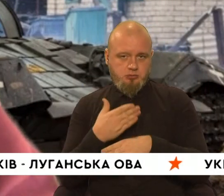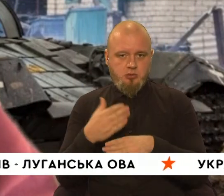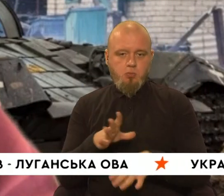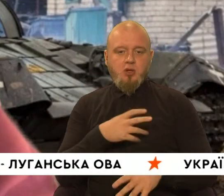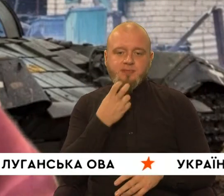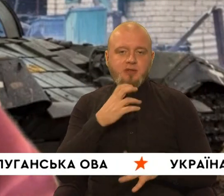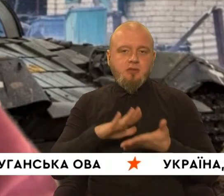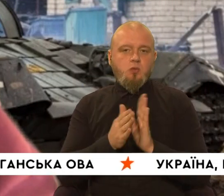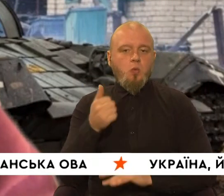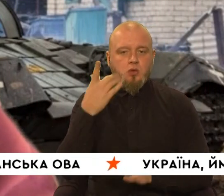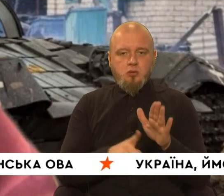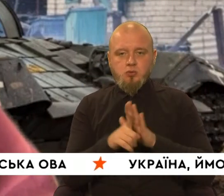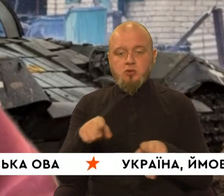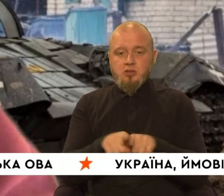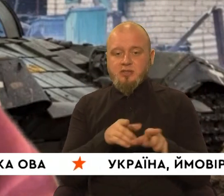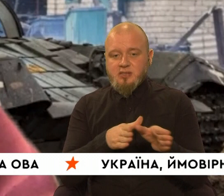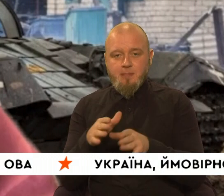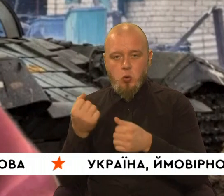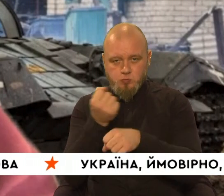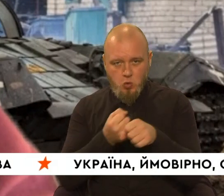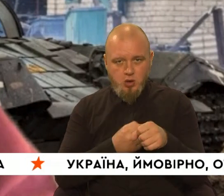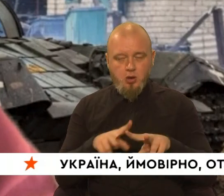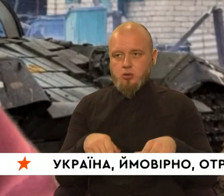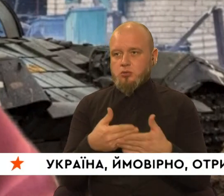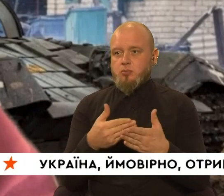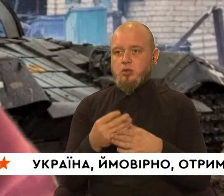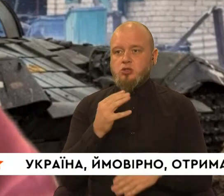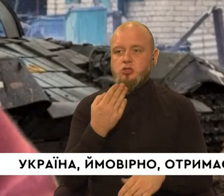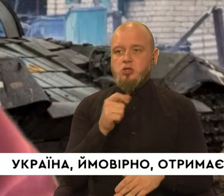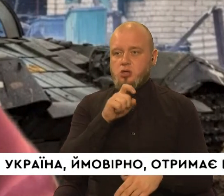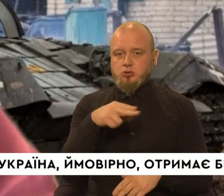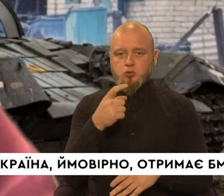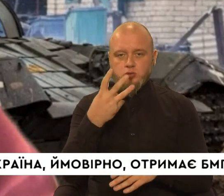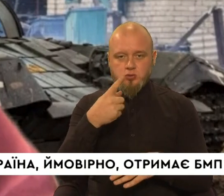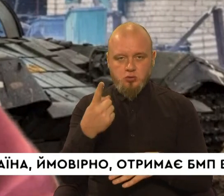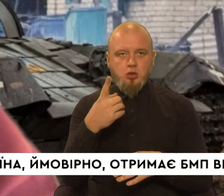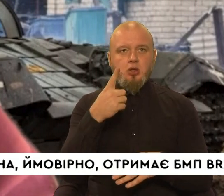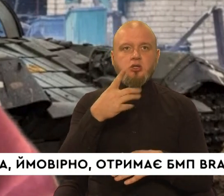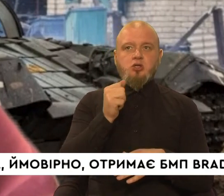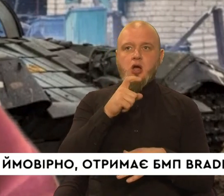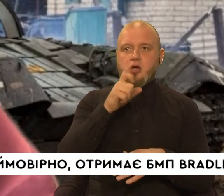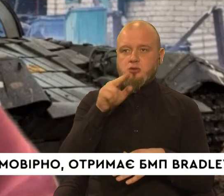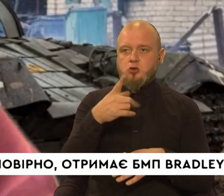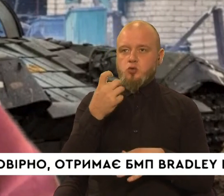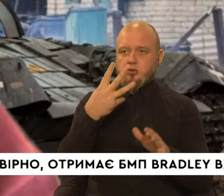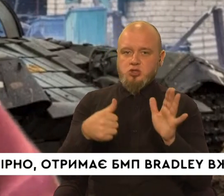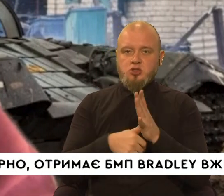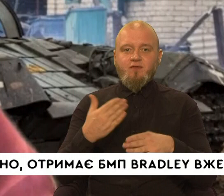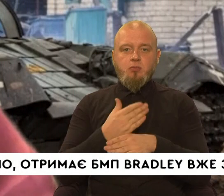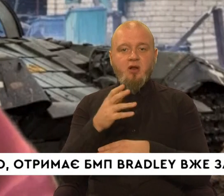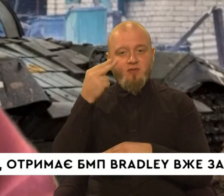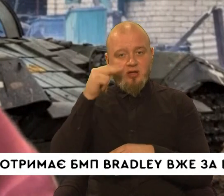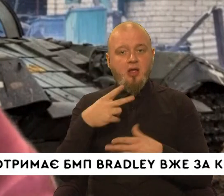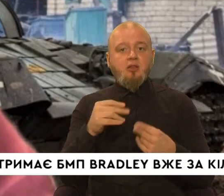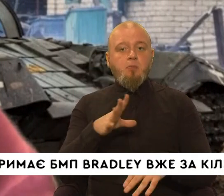кумедна ситуація, коли на початку такі системи озброєння, як, наприклад, Шахет-131 та Шахет-136, виробляли в Китаї, де